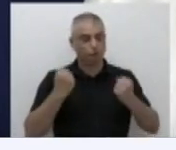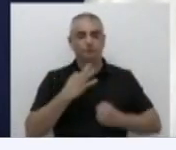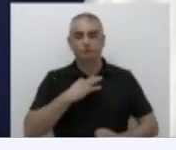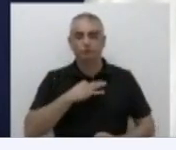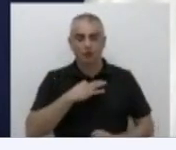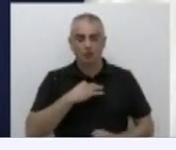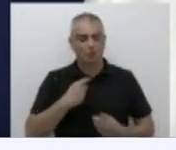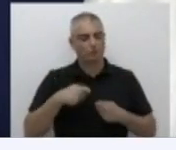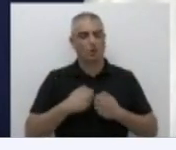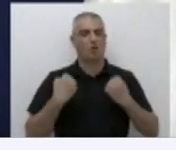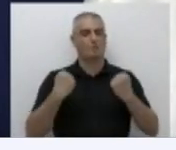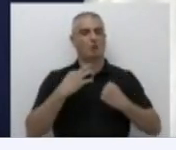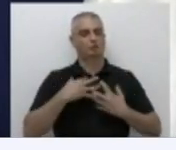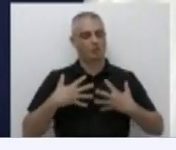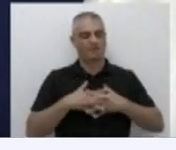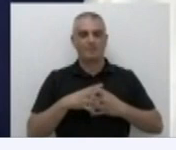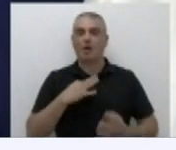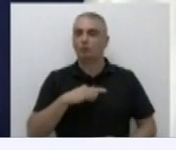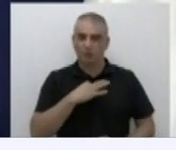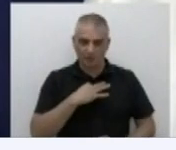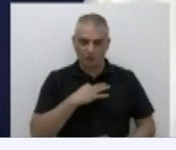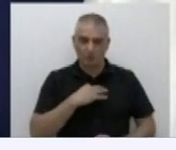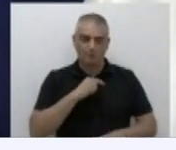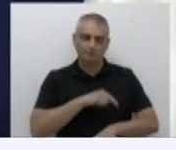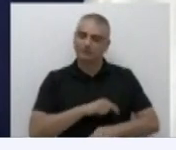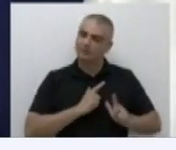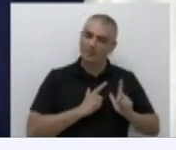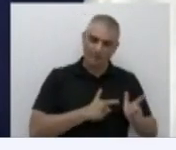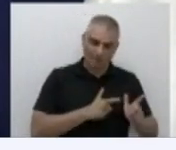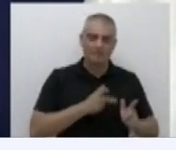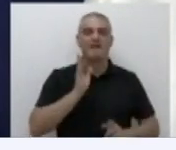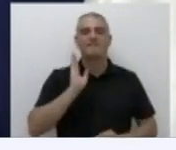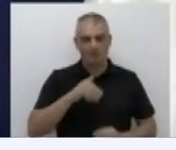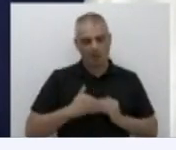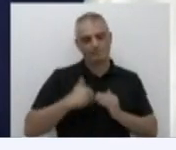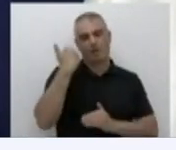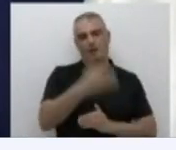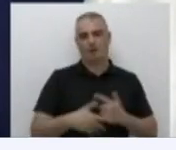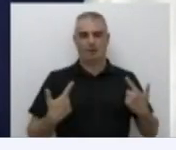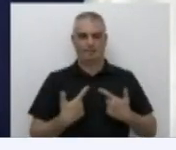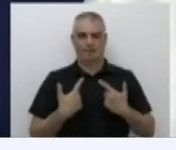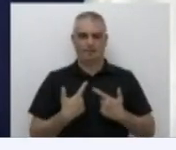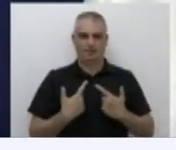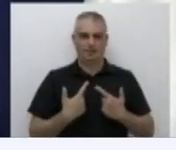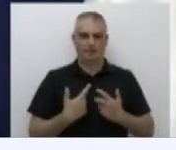أن قواتنا تكمن في وحدتنا في أوقات الحرب وبعدها،